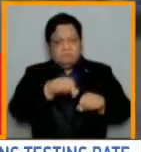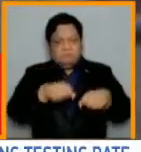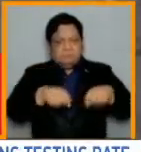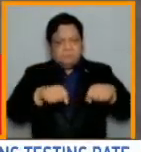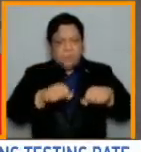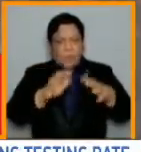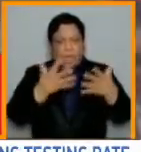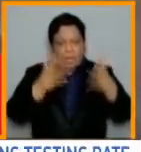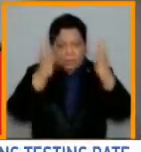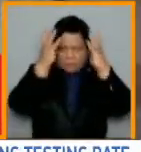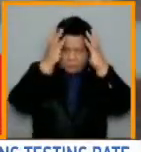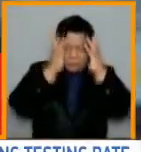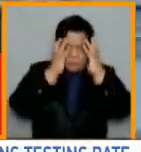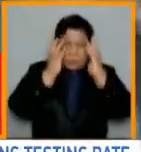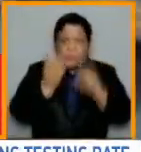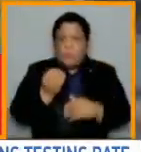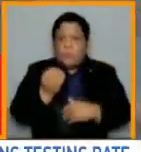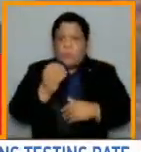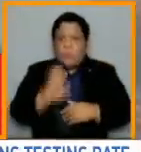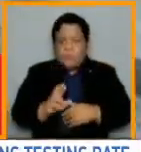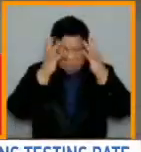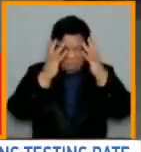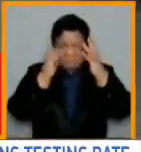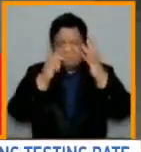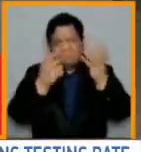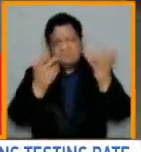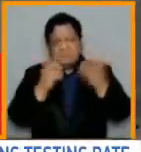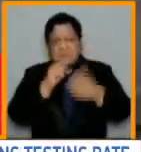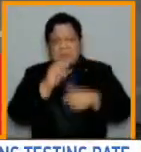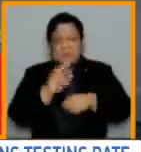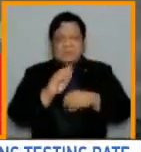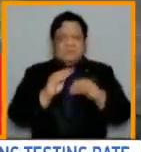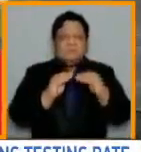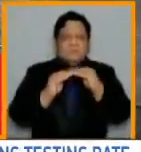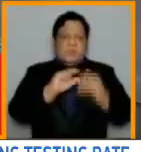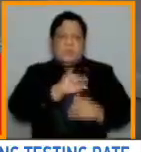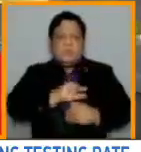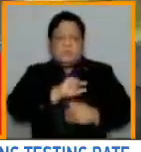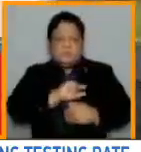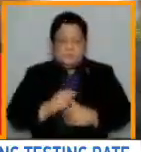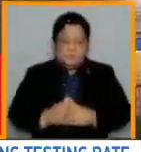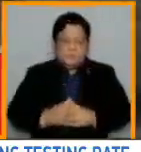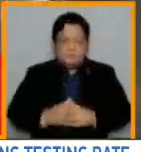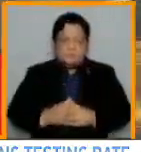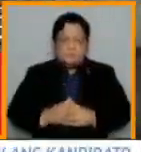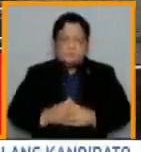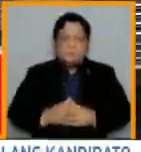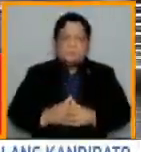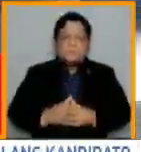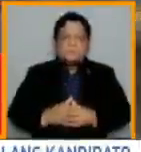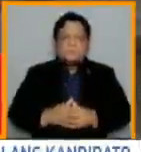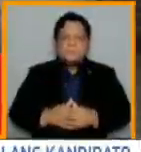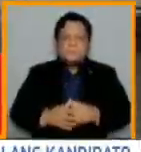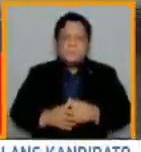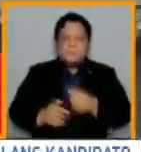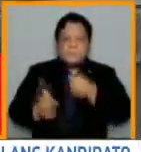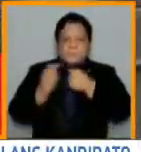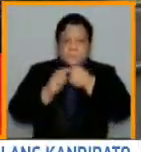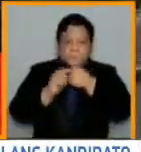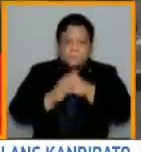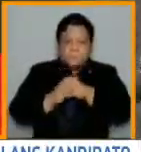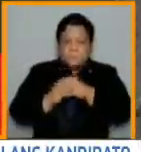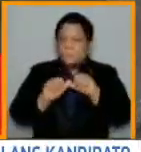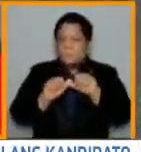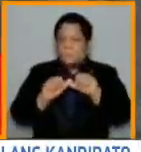o kaya naman substandard ang suot na helmet. Susan, samantala kahit nagsimula na ang morning rush hour at tuloy pa rin